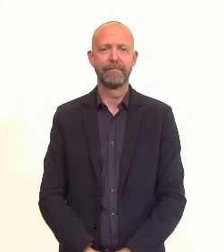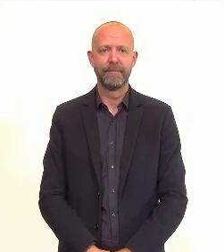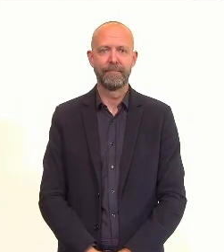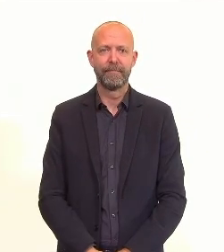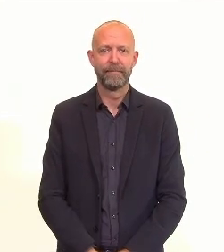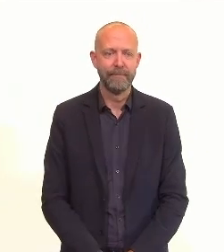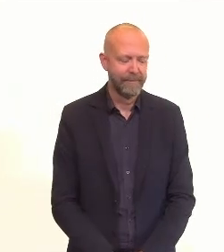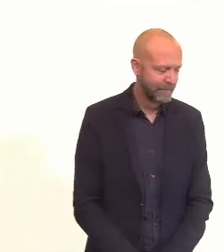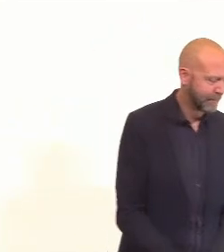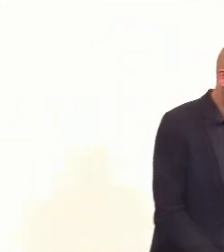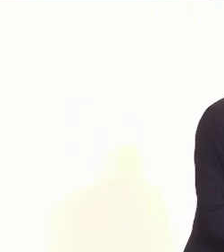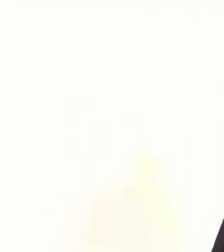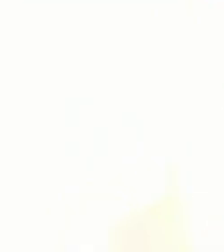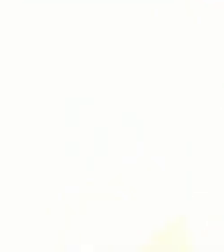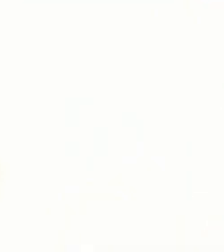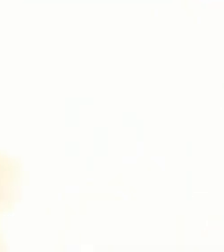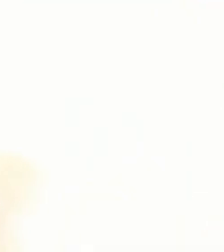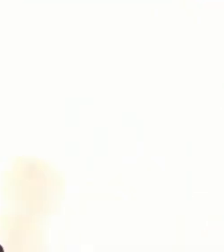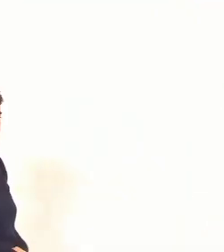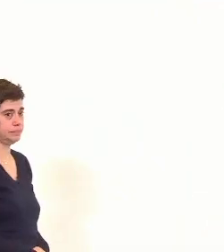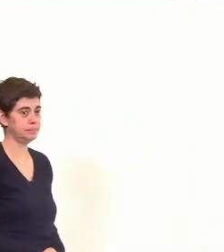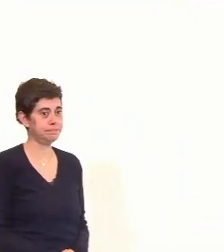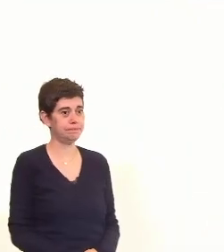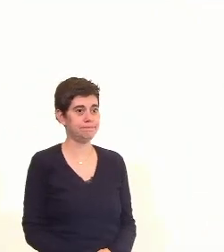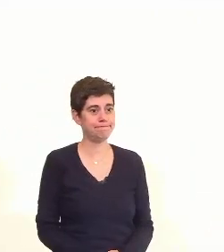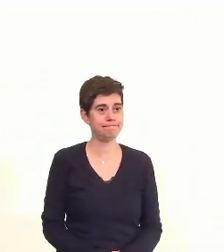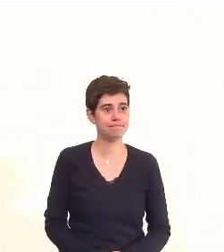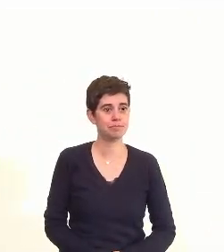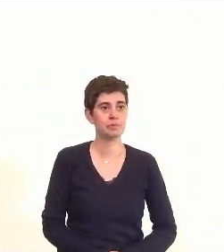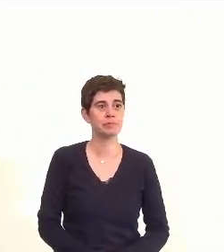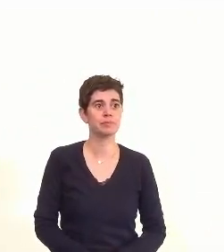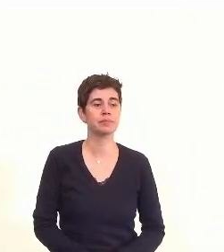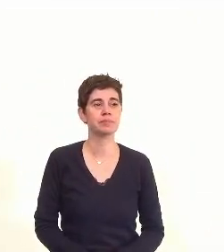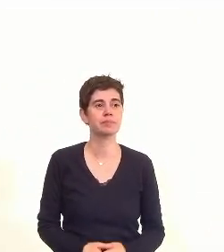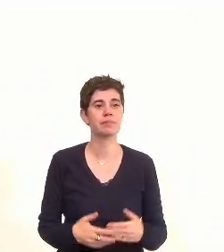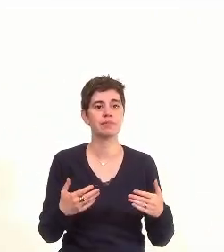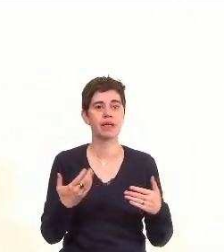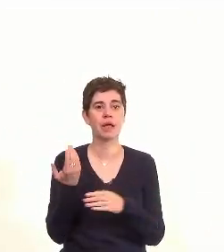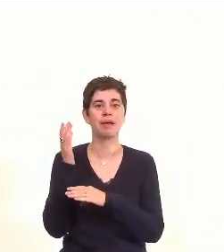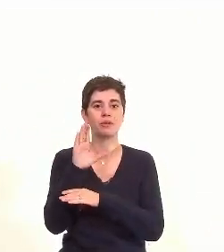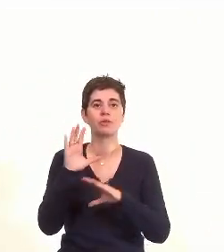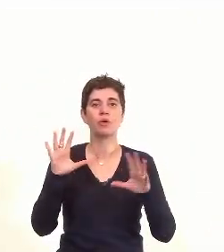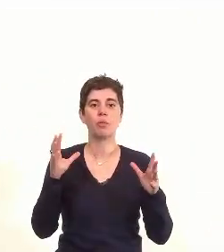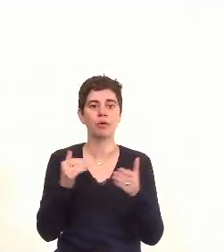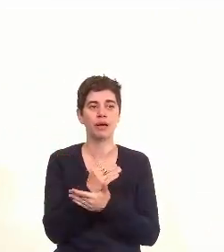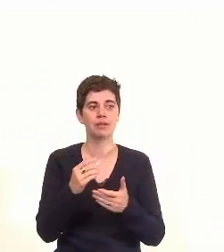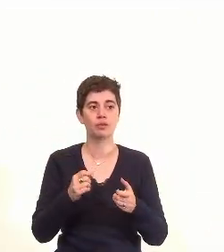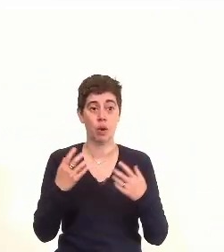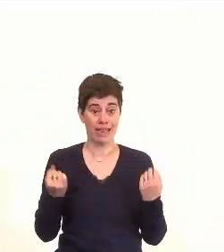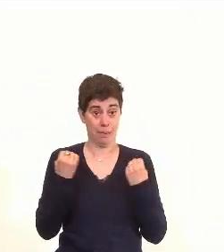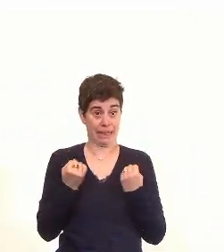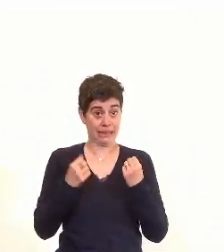bien sûr, je vous redonne la télécommande. Oui, je vais faire si tu veux. Alors pour la présentation, donc en effet, on est des